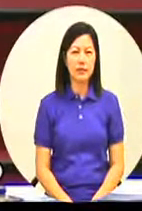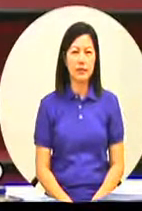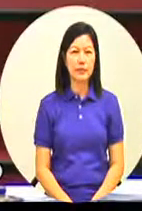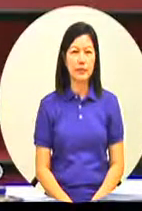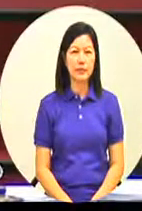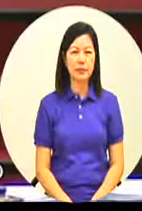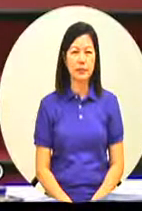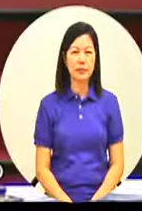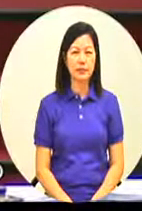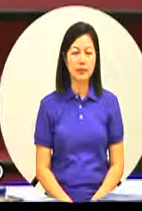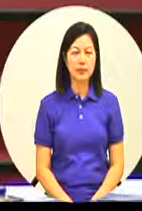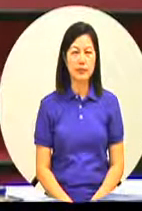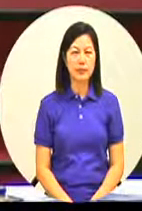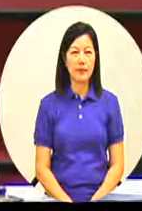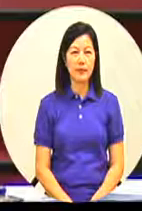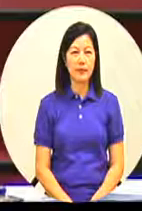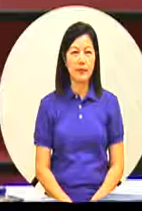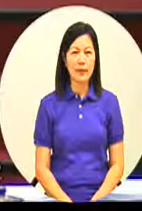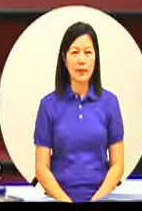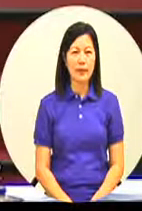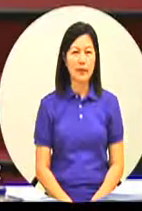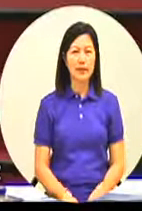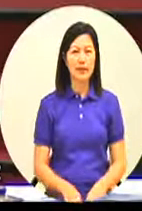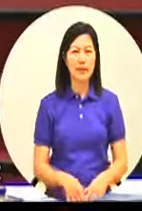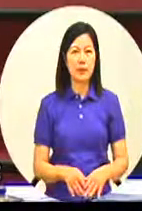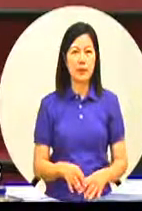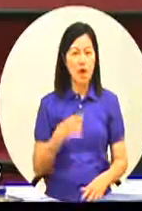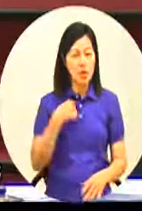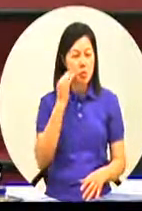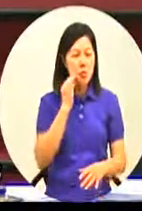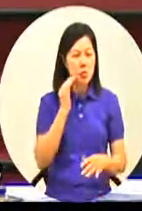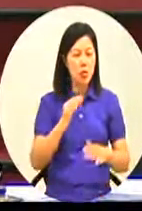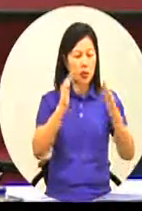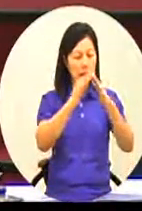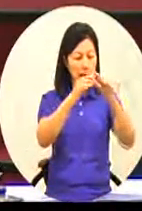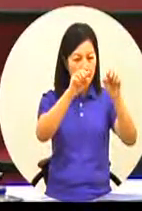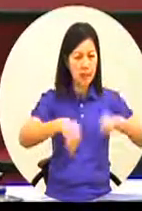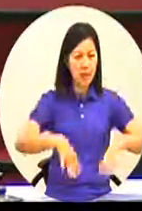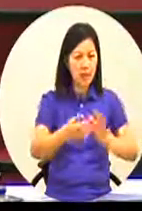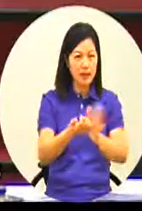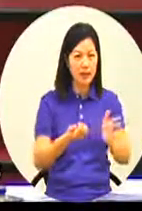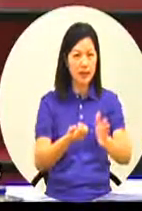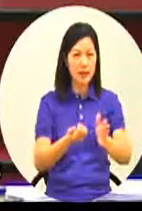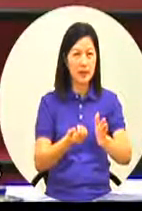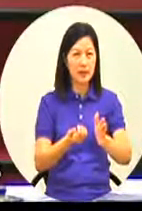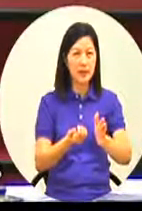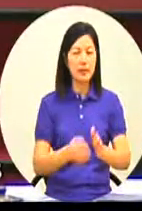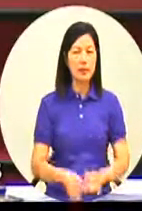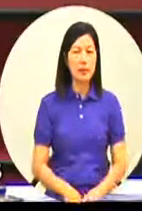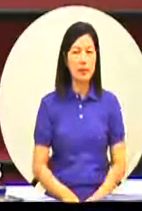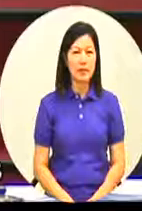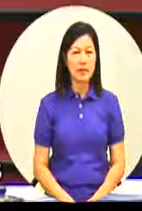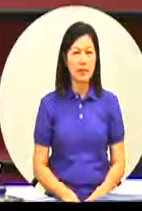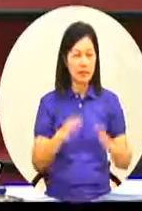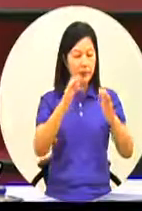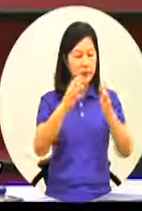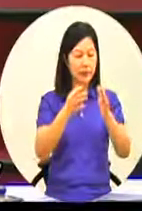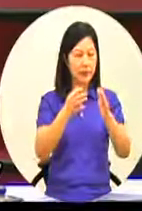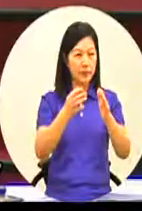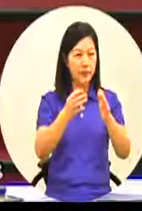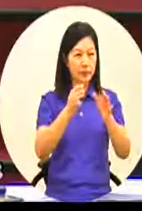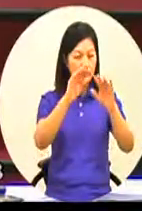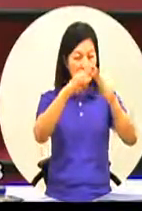我。我想咱扣他房屋的使用税。 是讲你若要拆进前，不管讲你 违章是无关系啦。 要拆违章的，来甲